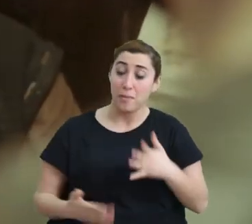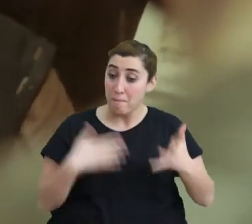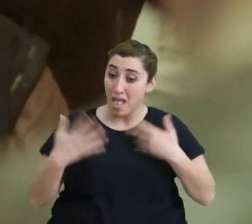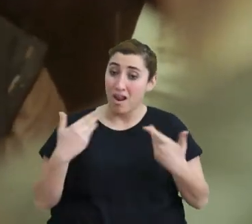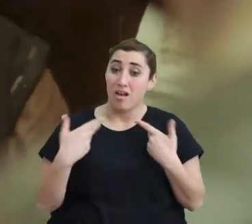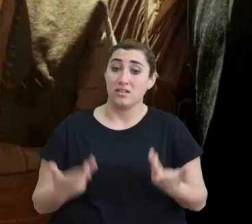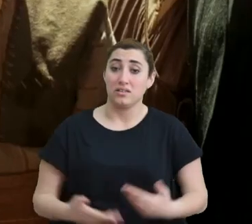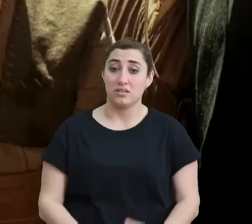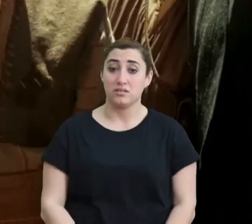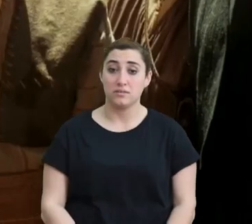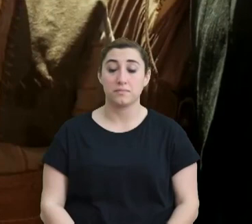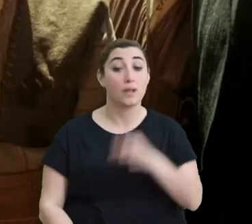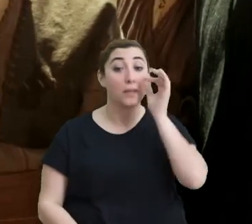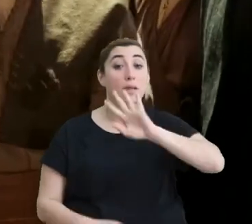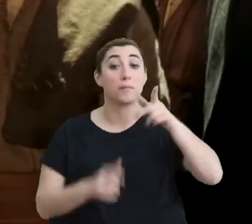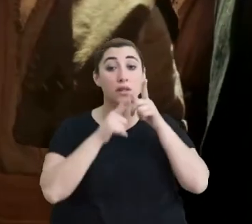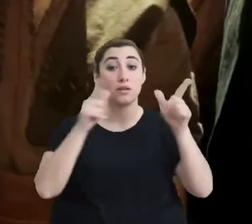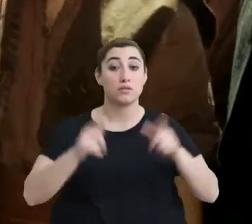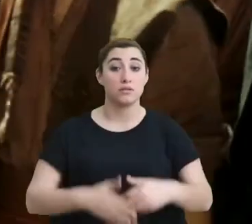Merak da koma biz. Ağalar.